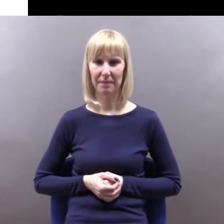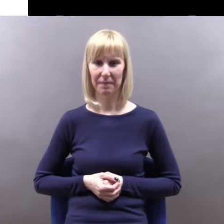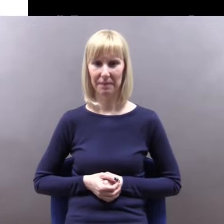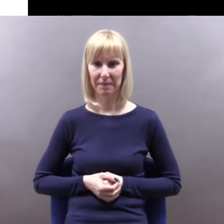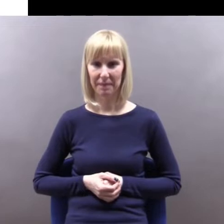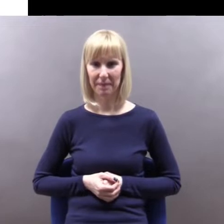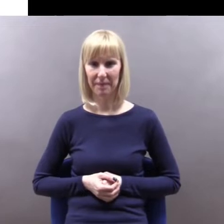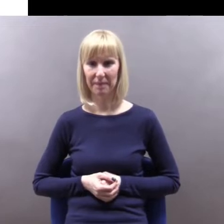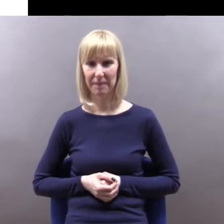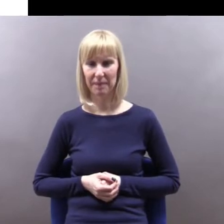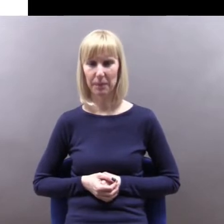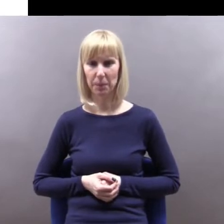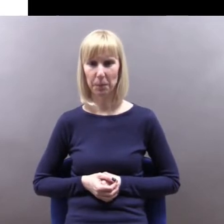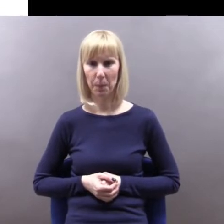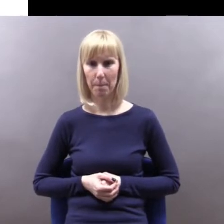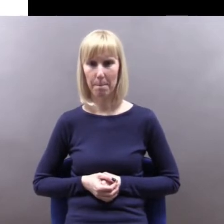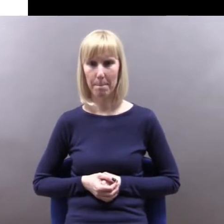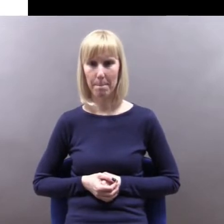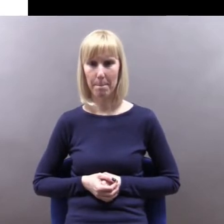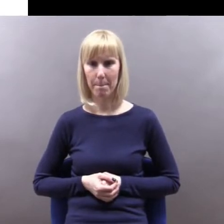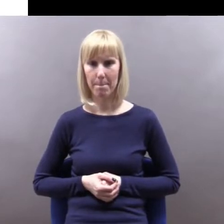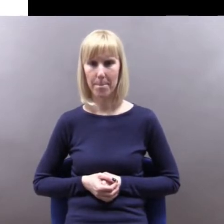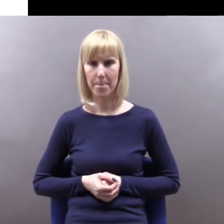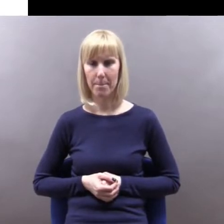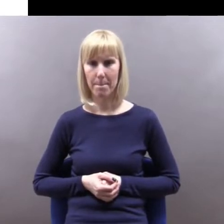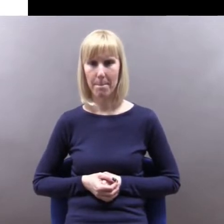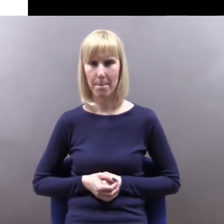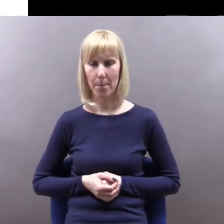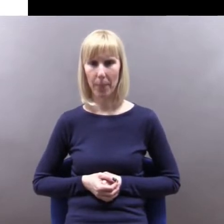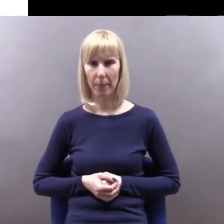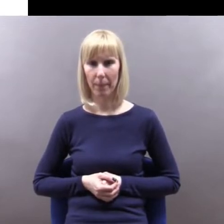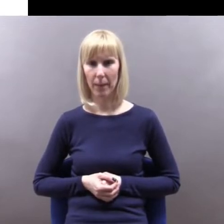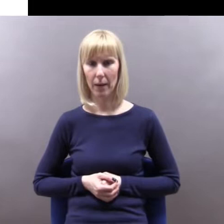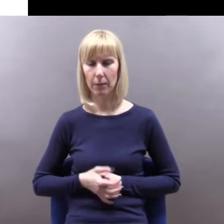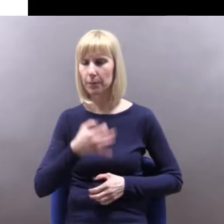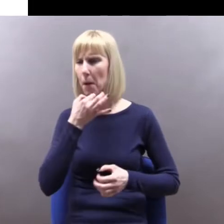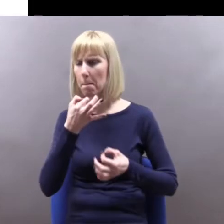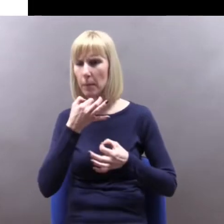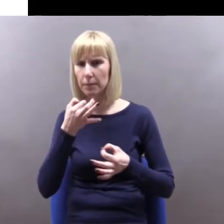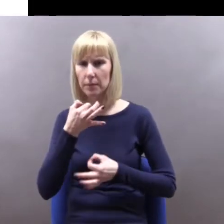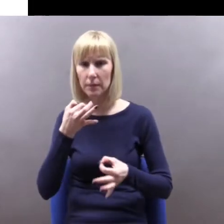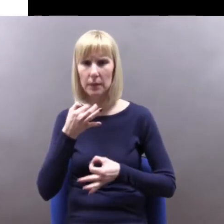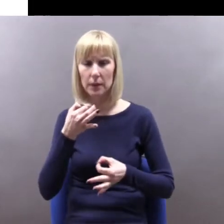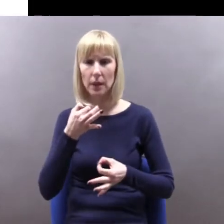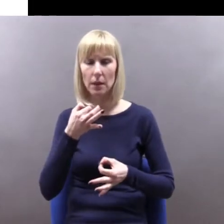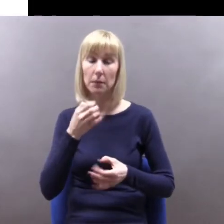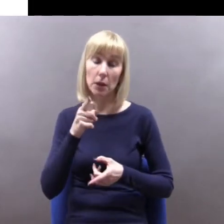to określenie transformersi bardzo mi się podoba. Myślę, że zapadnie nam w pamięć, a